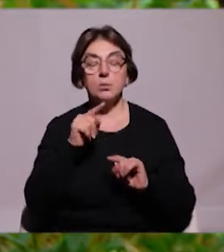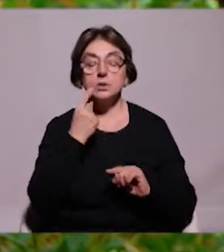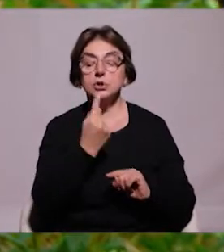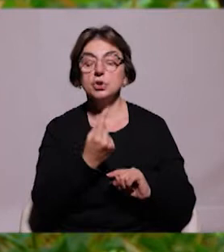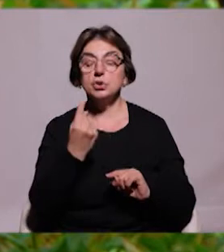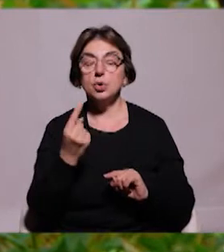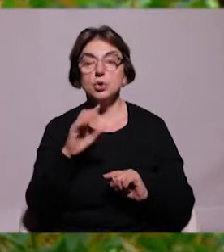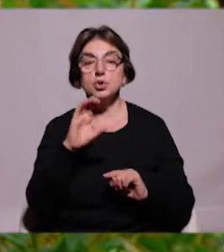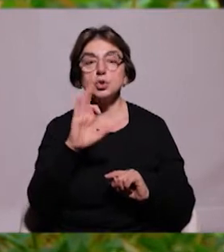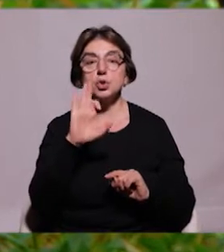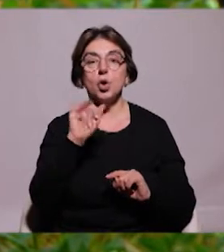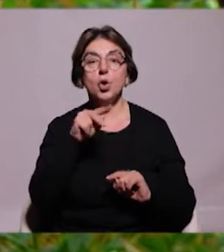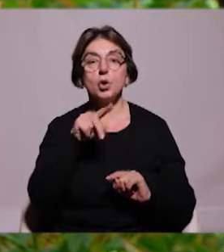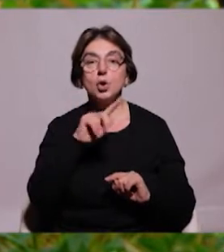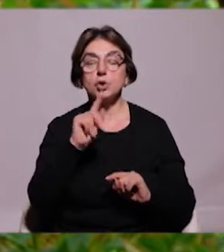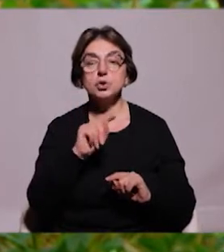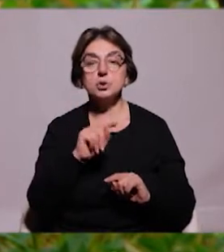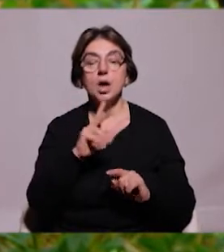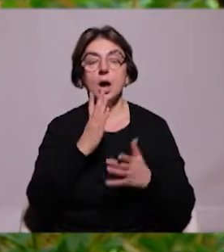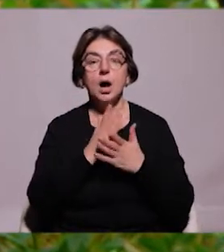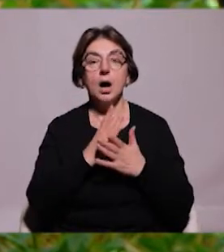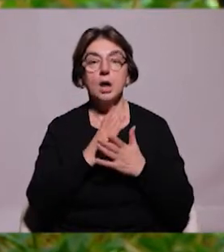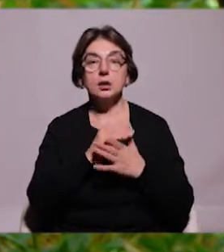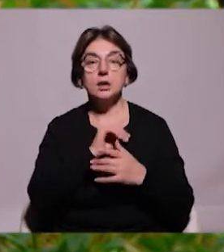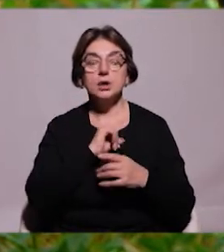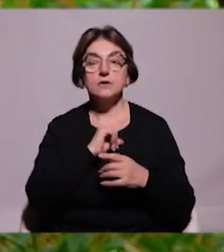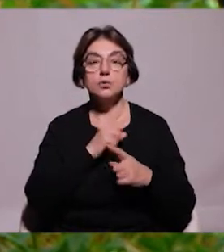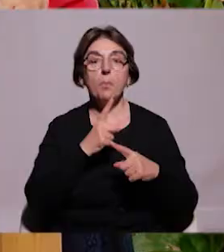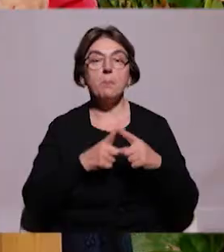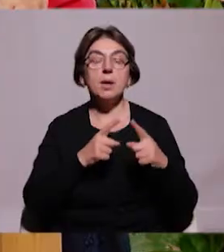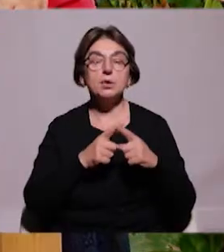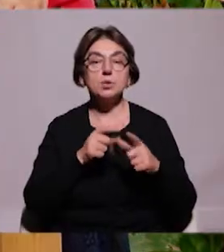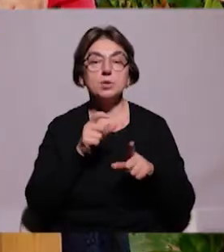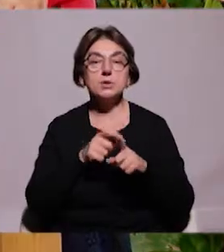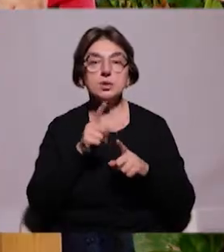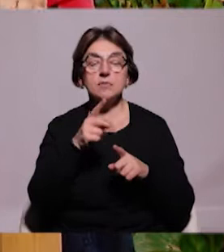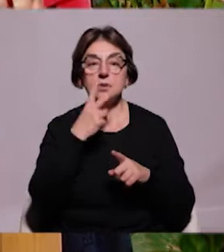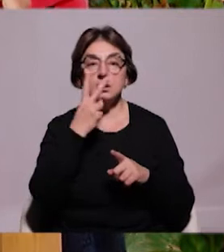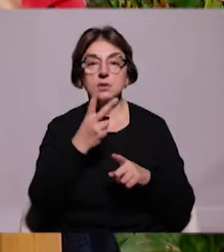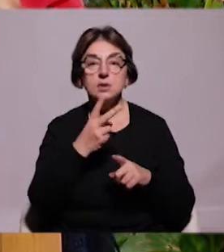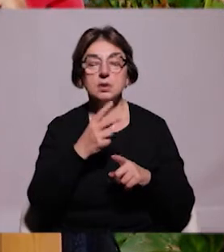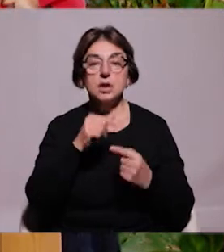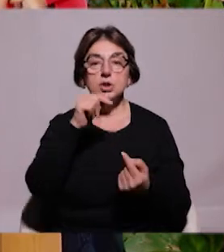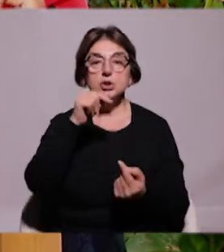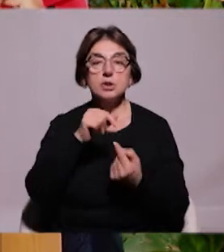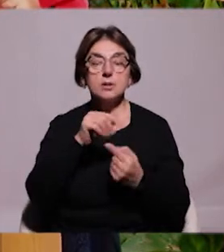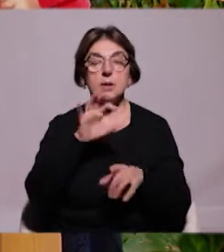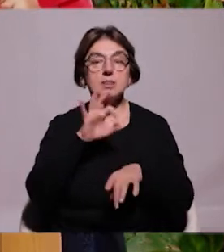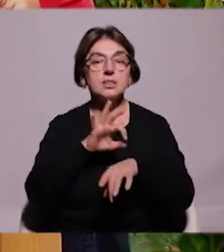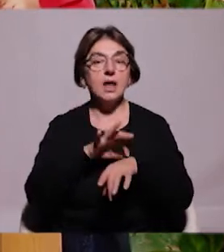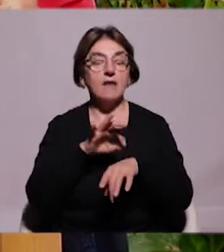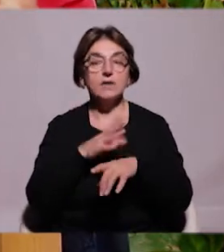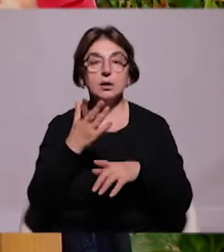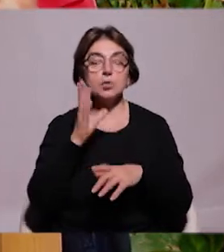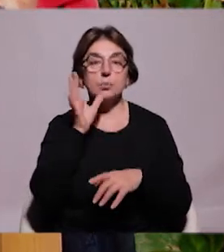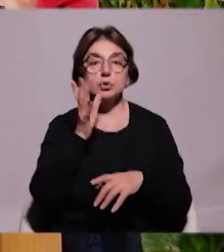ცალ-ცალკე. სკოლიოზი. სკოლიოზი ბერძნული სიტყვაა და მრუდეს ნიშნავს. შესაბამისად, სკოლიოზიც არის დაავადება,